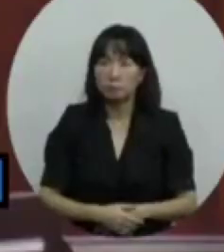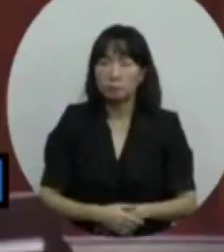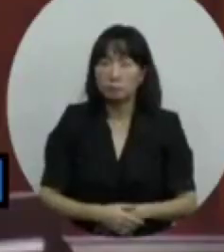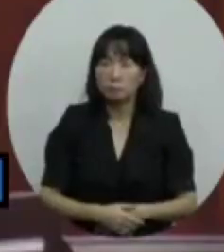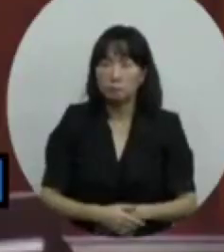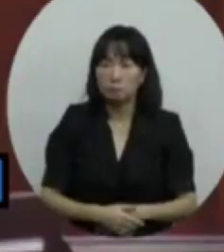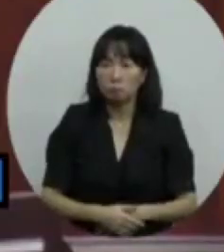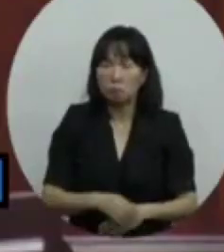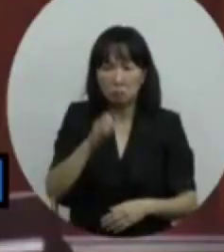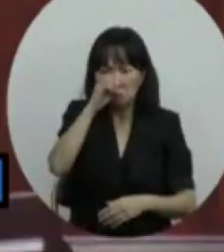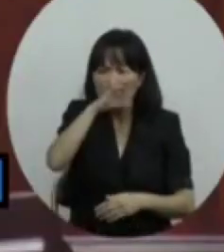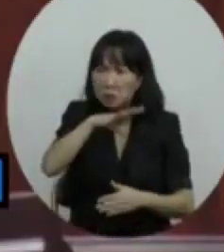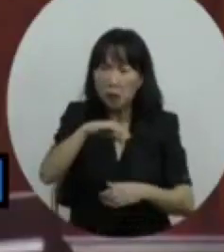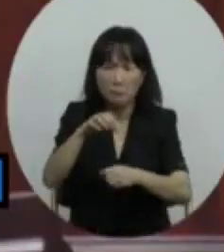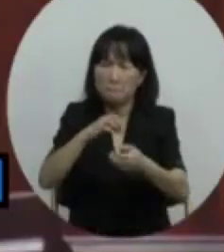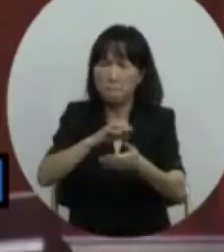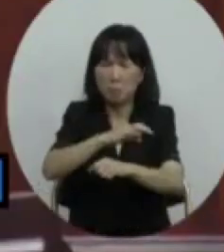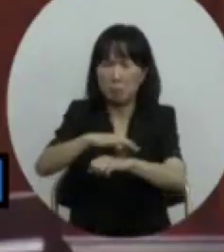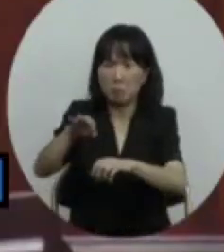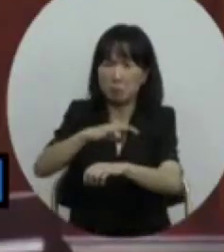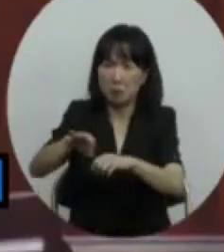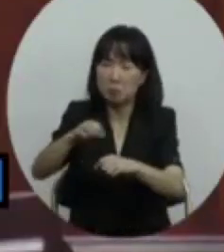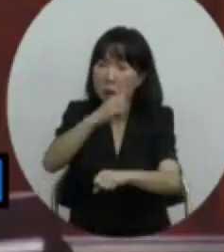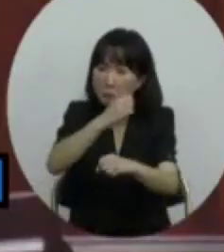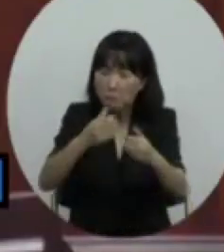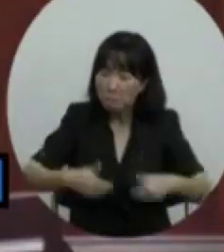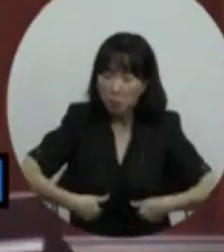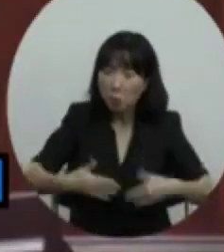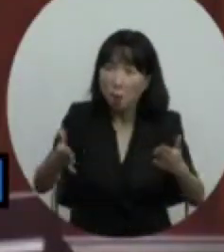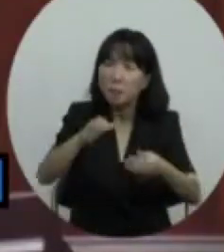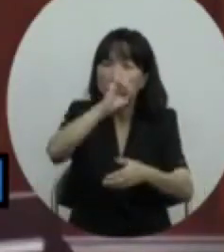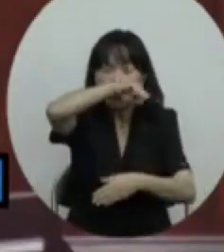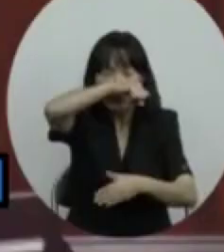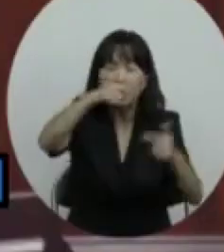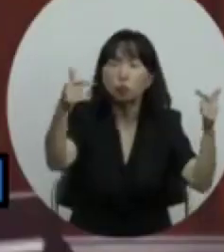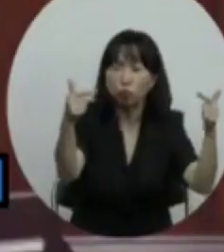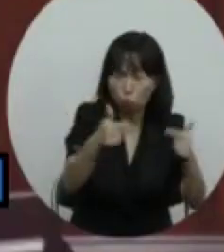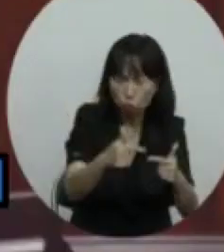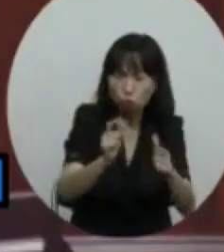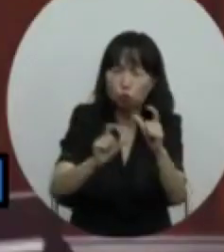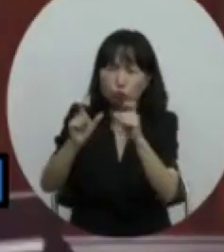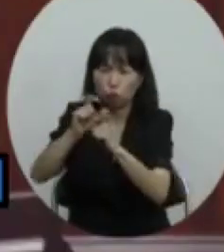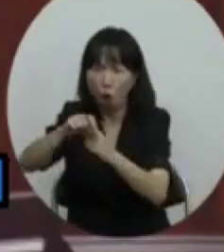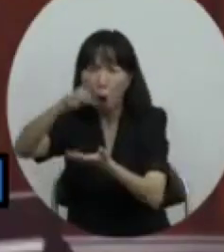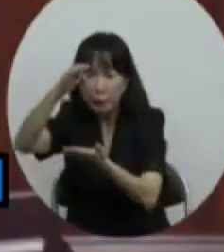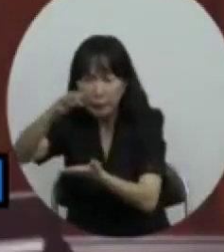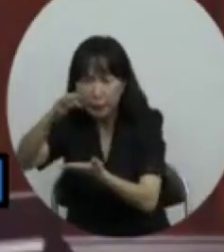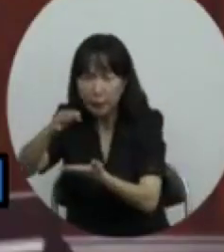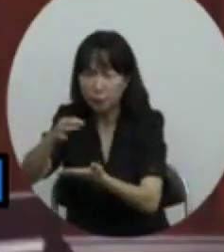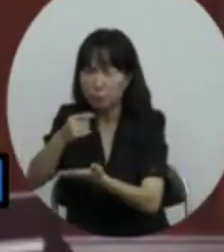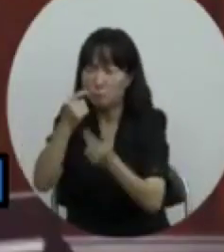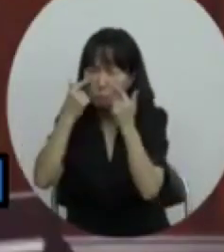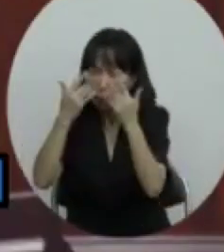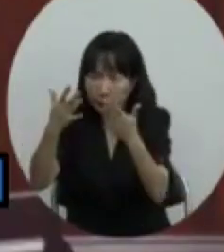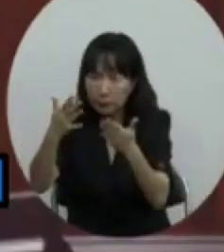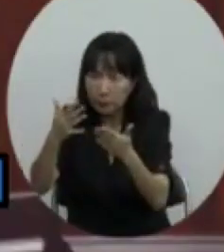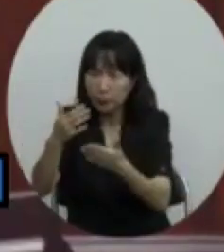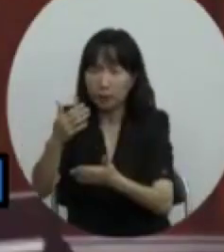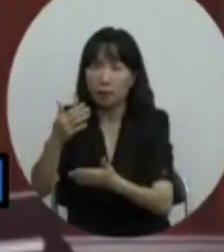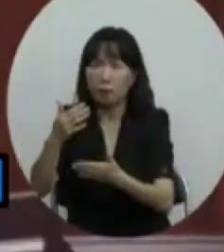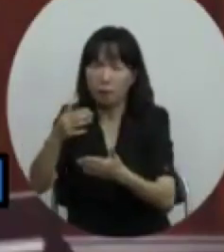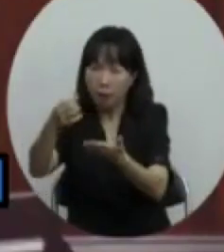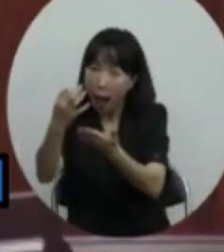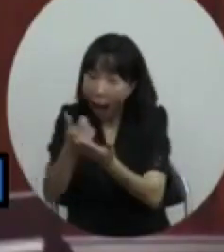불효불급한 지출은 줄여 예산 구조 조정을 통한 재정 건전성을 확보하는 한편 아껴